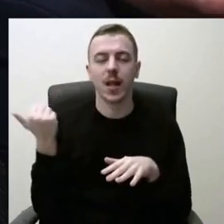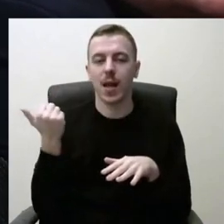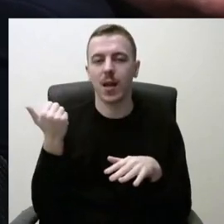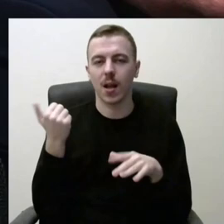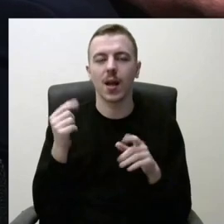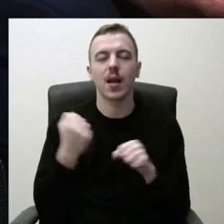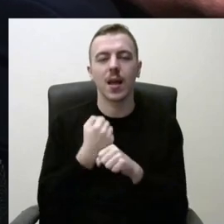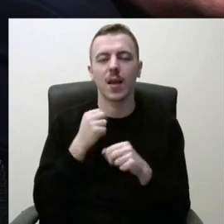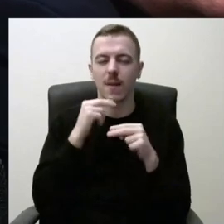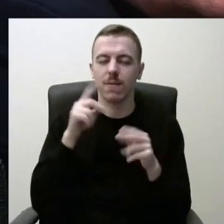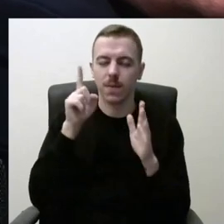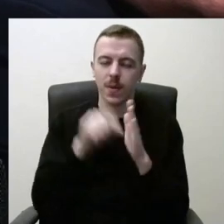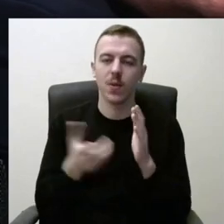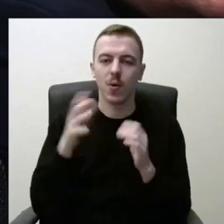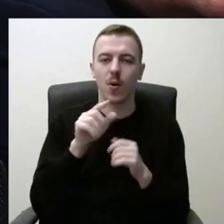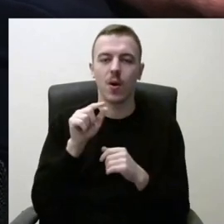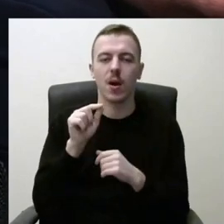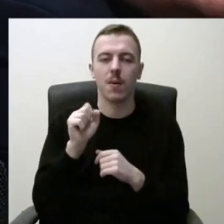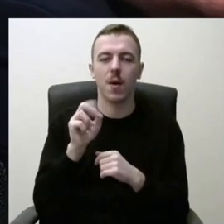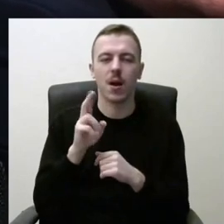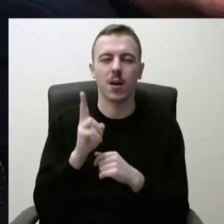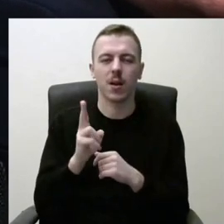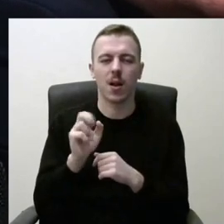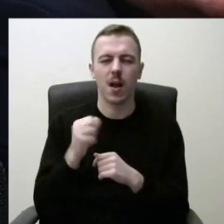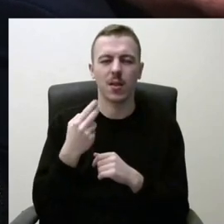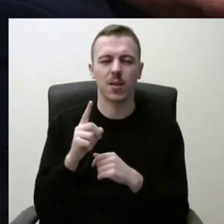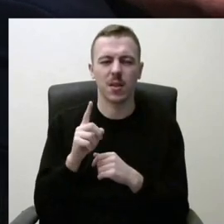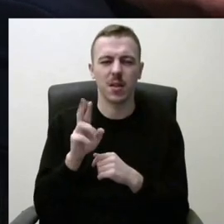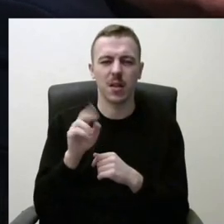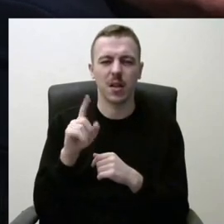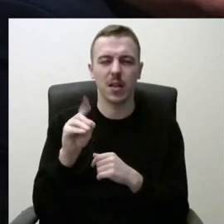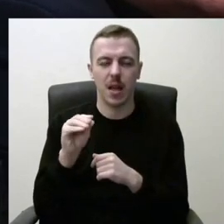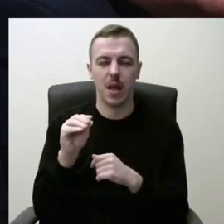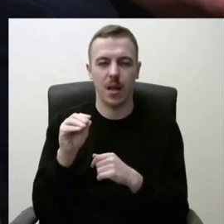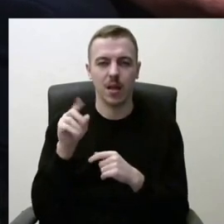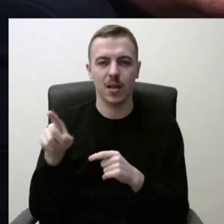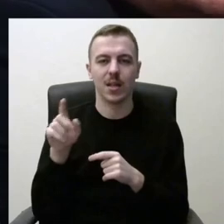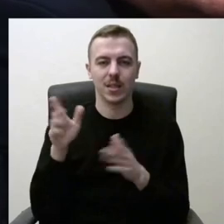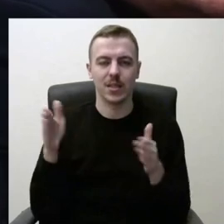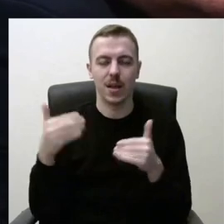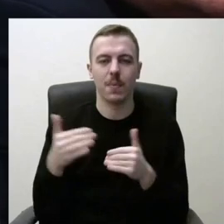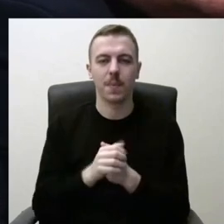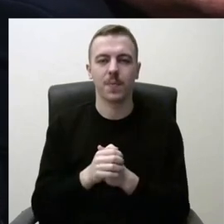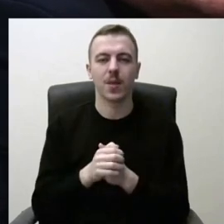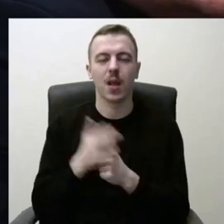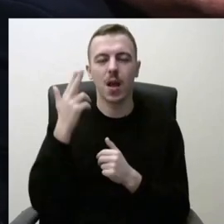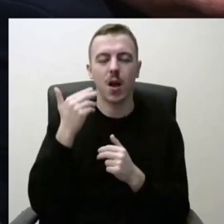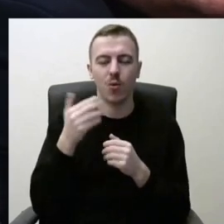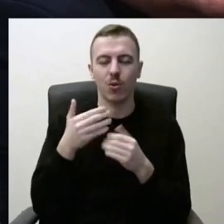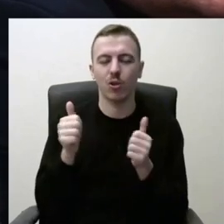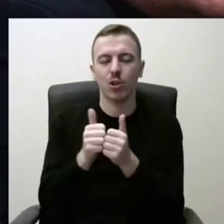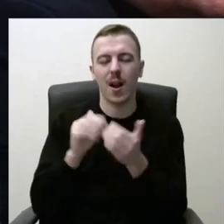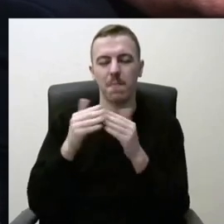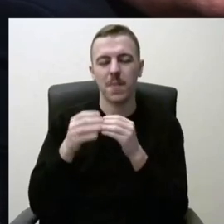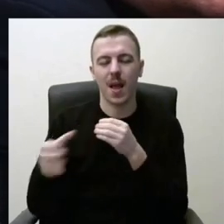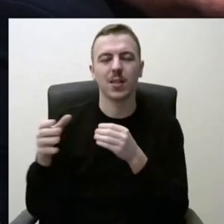reikėtų gilintis, tai yra park and ride sistema. Kaip žinome, Kauno priemiesčių plėtra ir